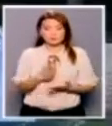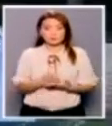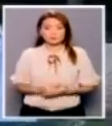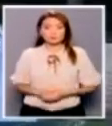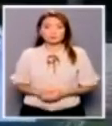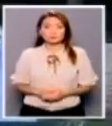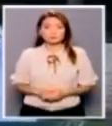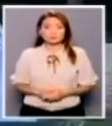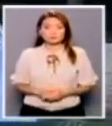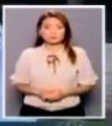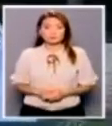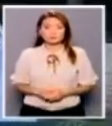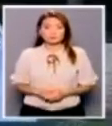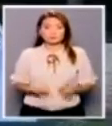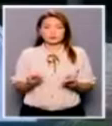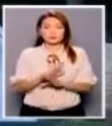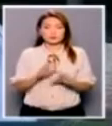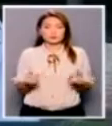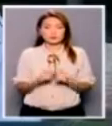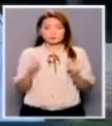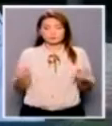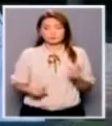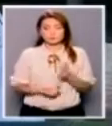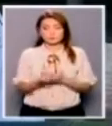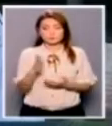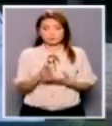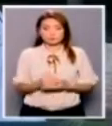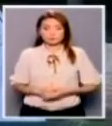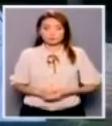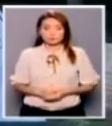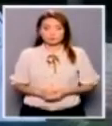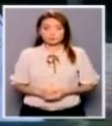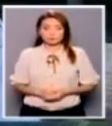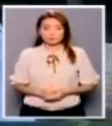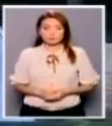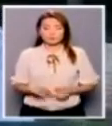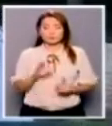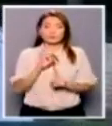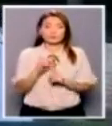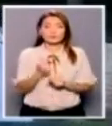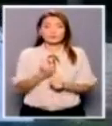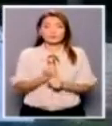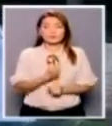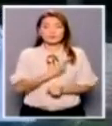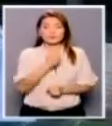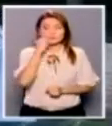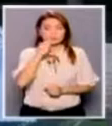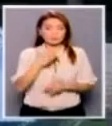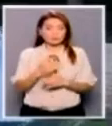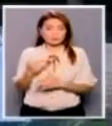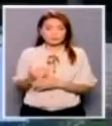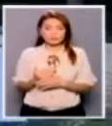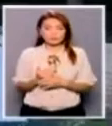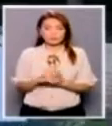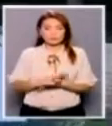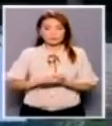күні. Сол күнге орай міне концертті осы жақтан бастап жатырмыз. Және де жалпы осы жобаның мақсатында жалғыз басты қарияларға көмек көрсету,